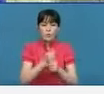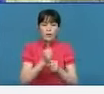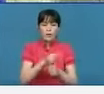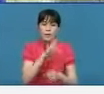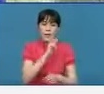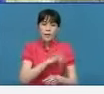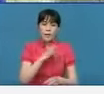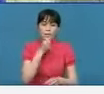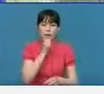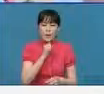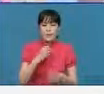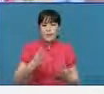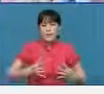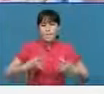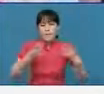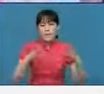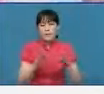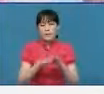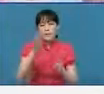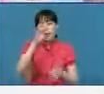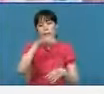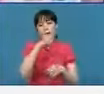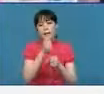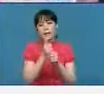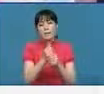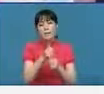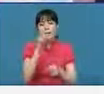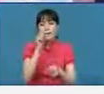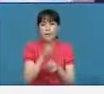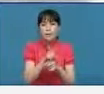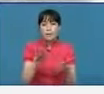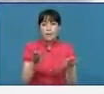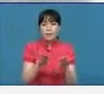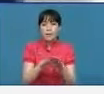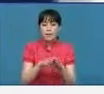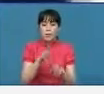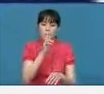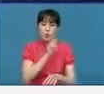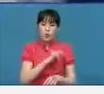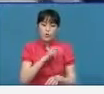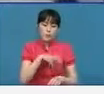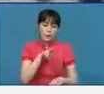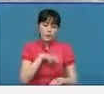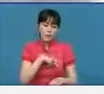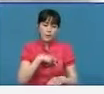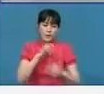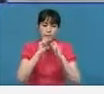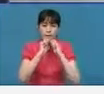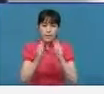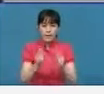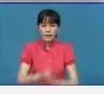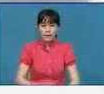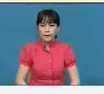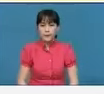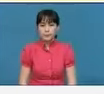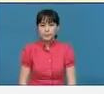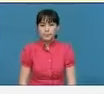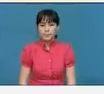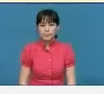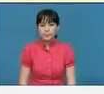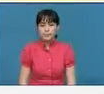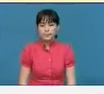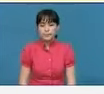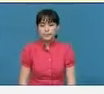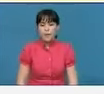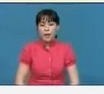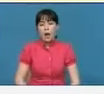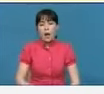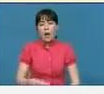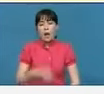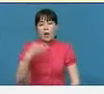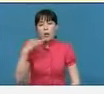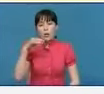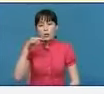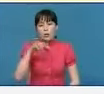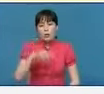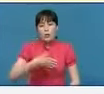ардагері мереке қарсаңында елбасы жарлығына сәйкес ерен еңбек үшін медалімен марапатталды. Жазда еңбек етіп,